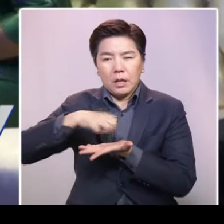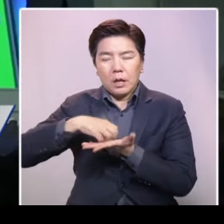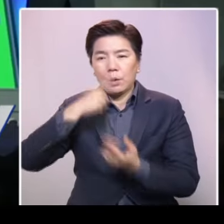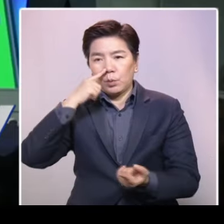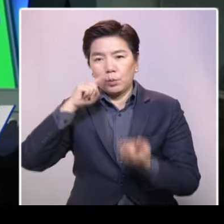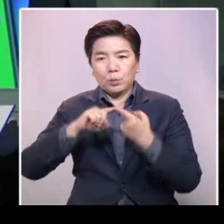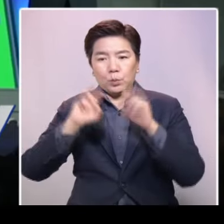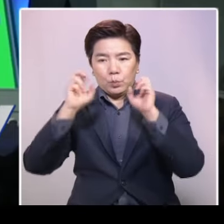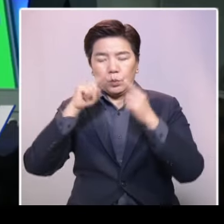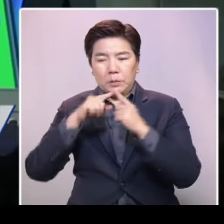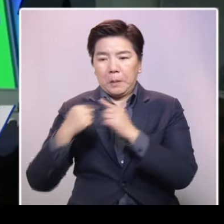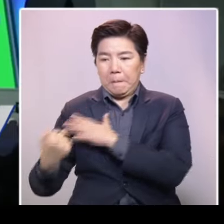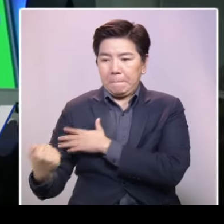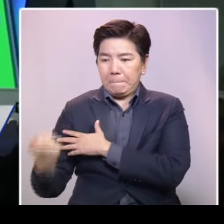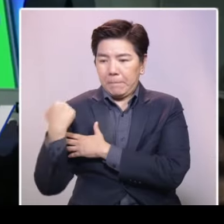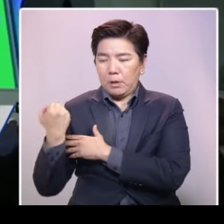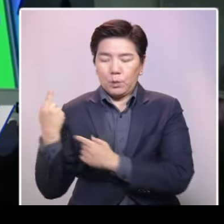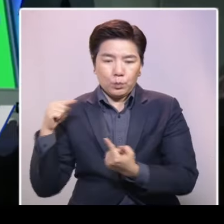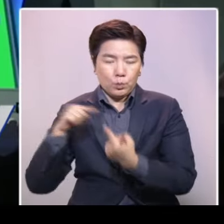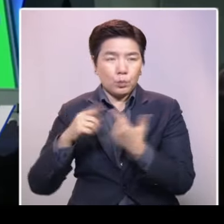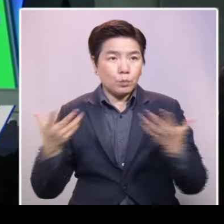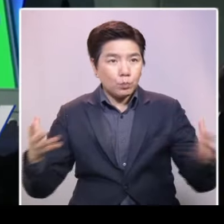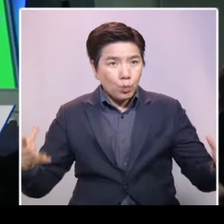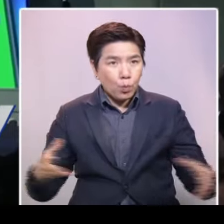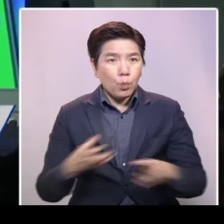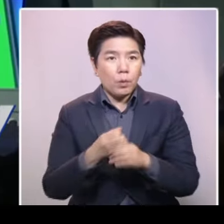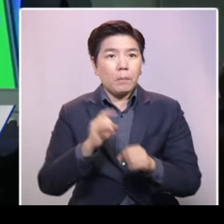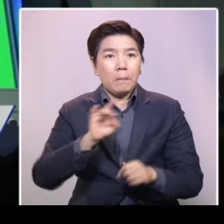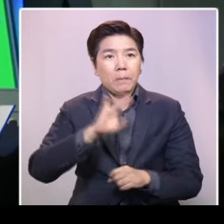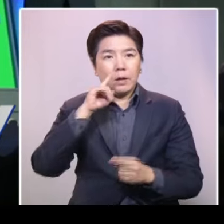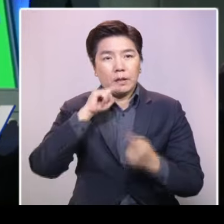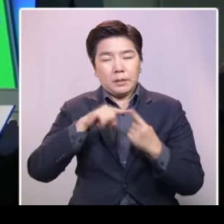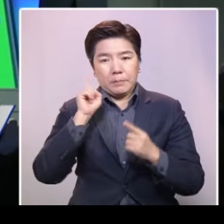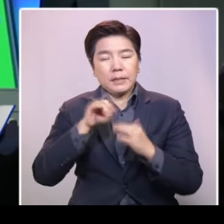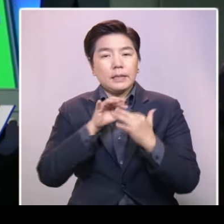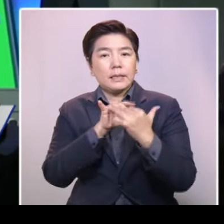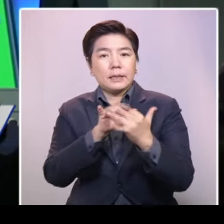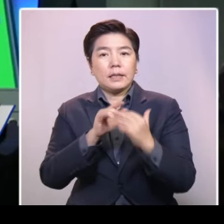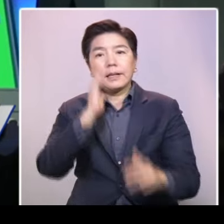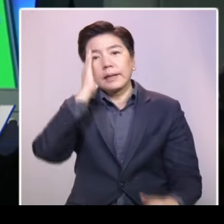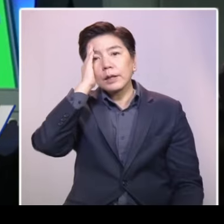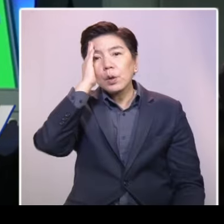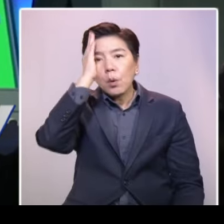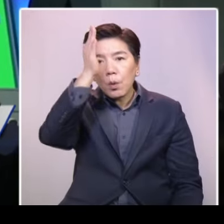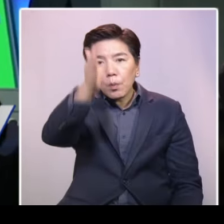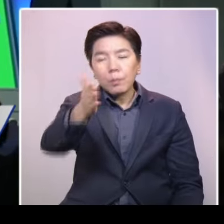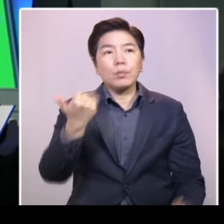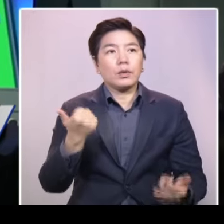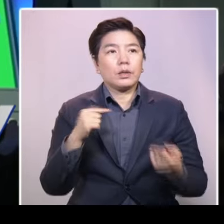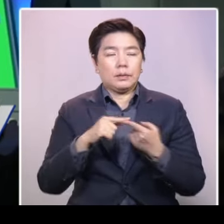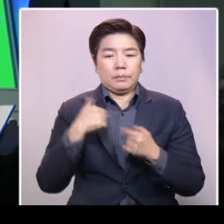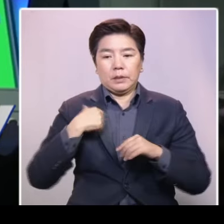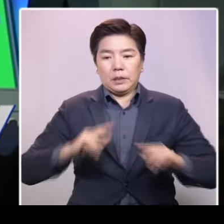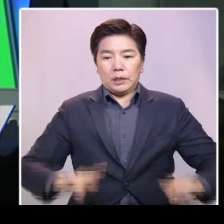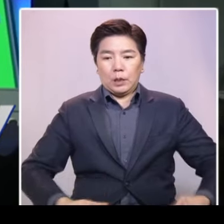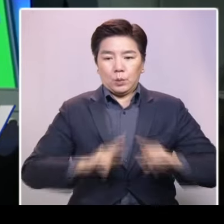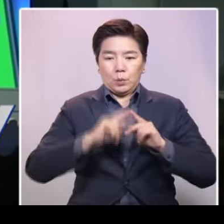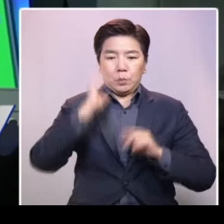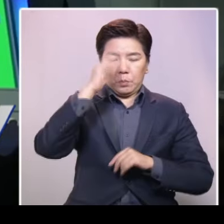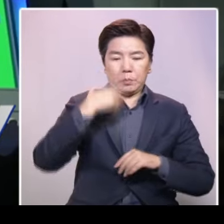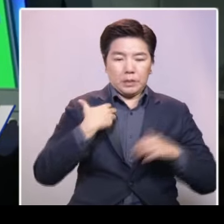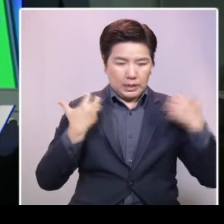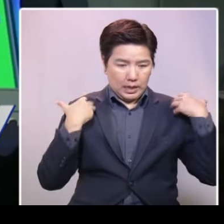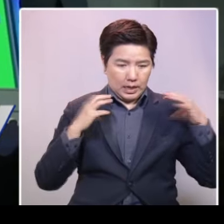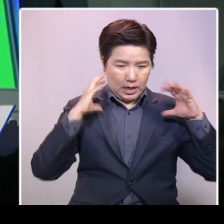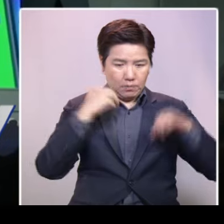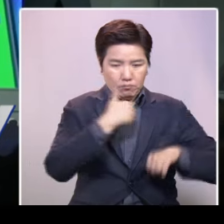ข้อ thepower of oneปลุกพลังสร้างสรรค์สื่อสารสู่อนาคตค่ะมีโฆษกกระทรวงหัวหน้าสวน